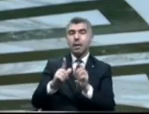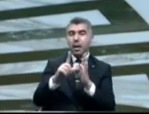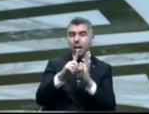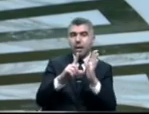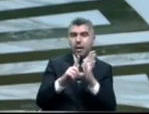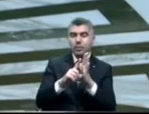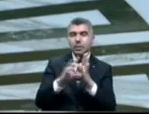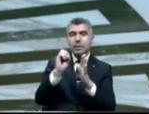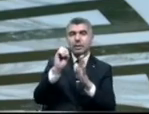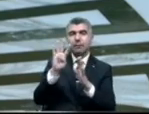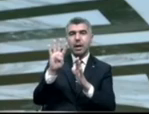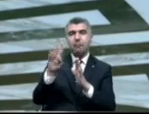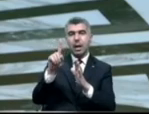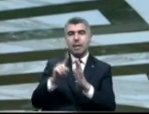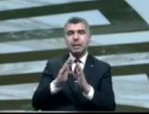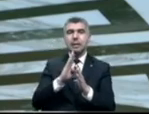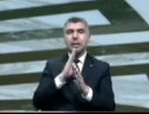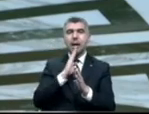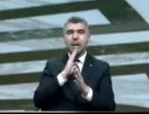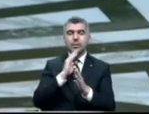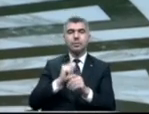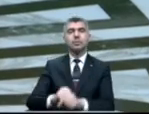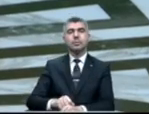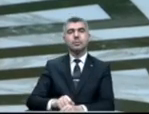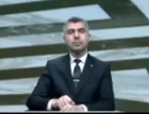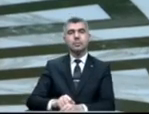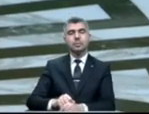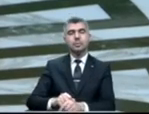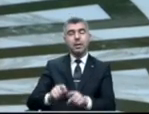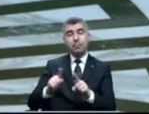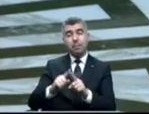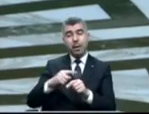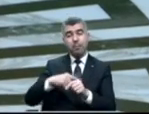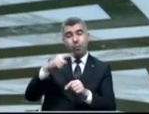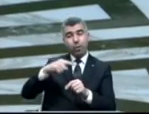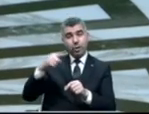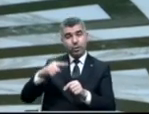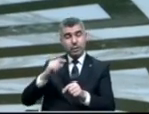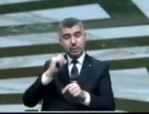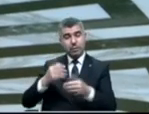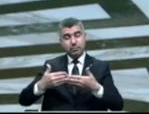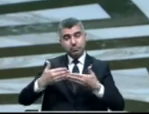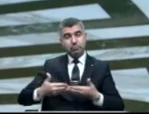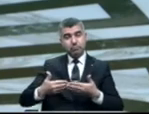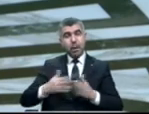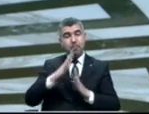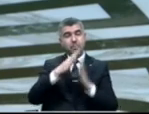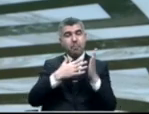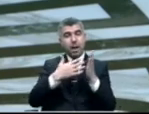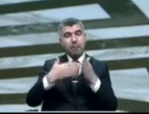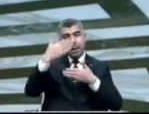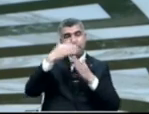القانون 04-12 المتعلق بالتجميع الفلاحي. فالمؤشرات ديال الإنجازات في إطار مخطط المغرب الأخضر في